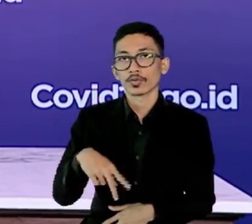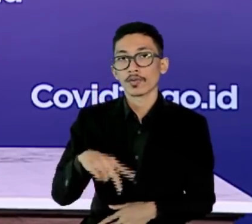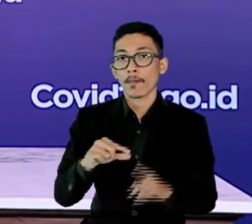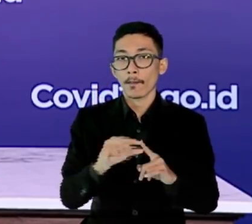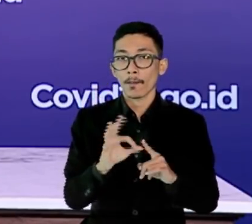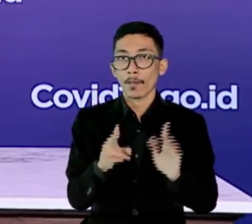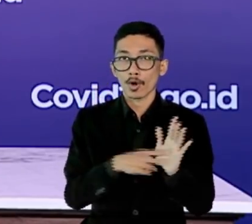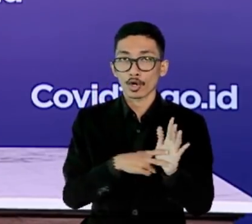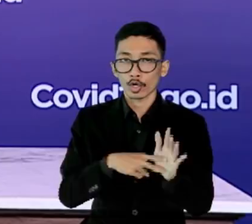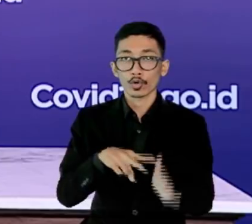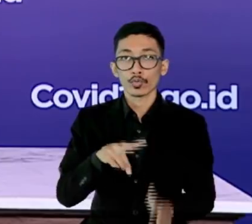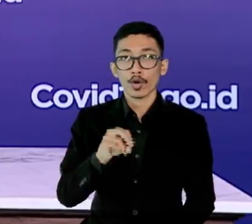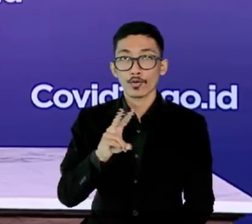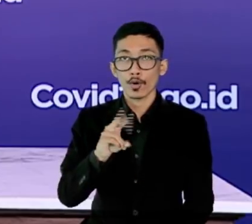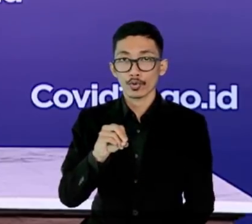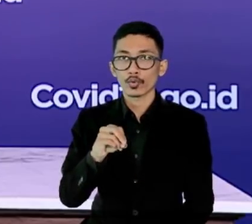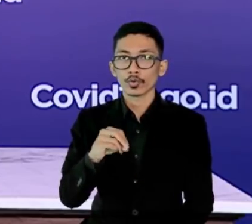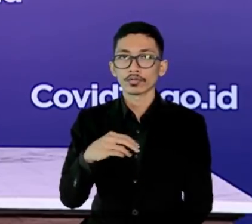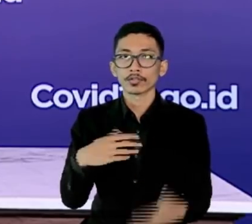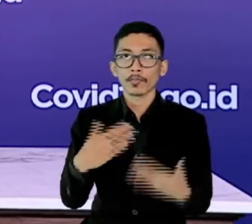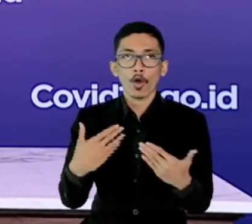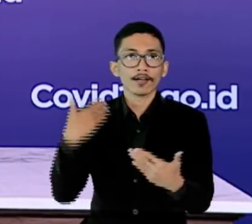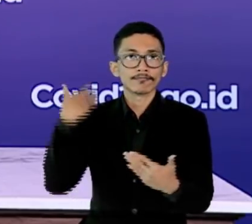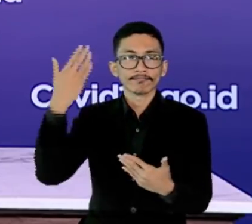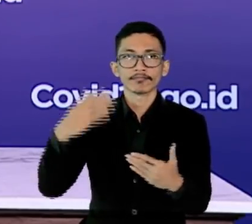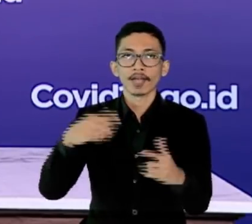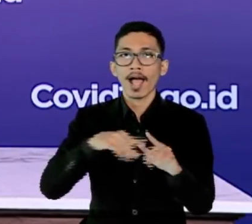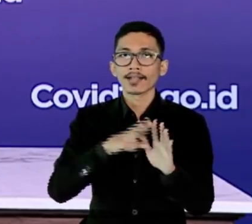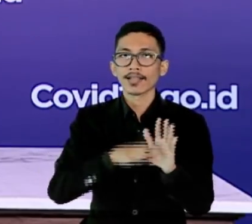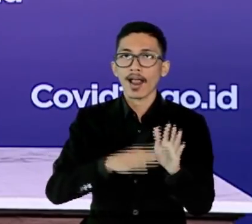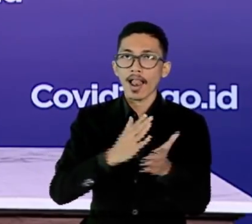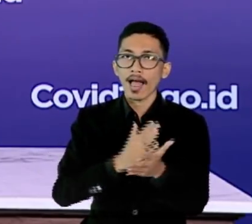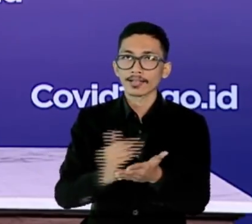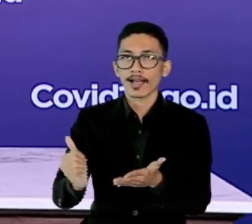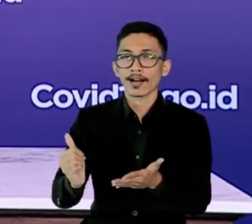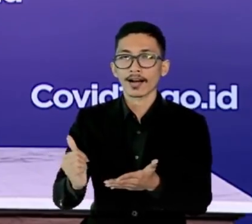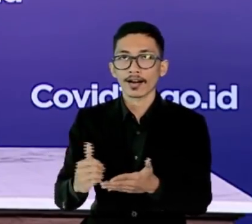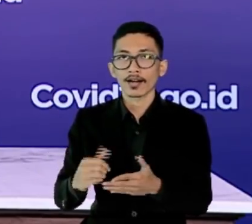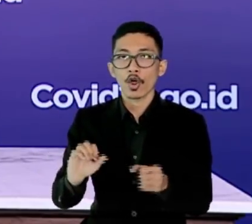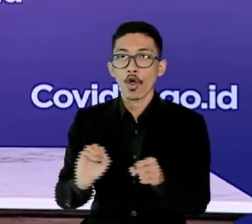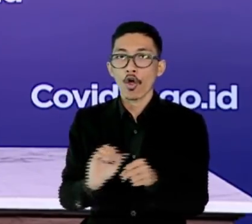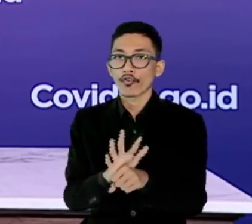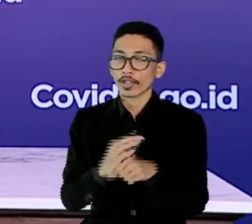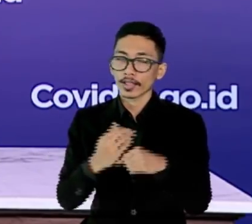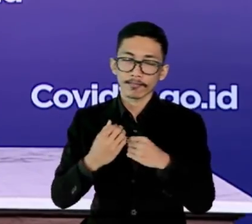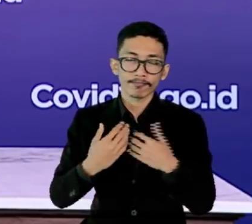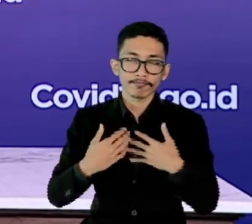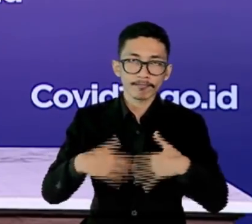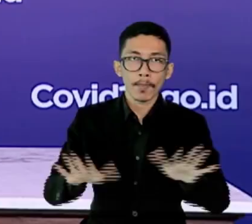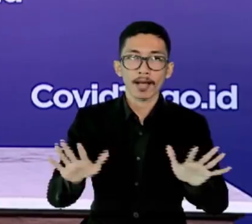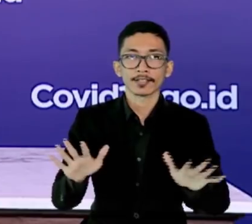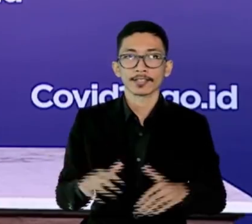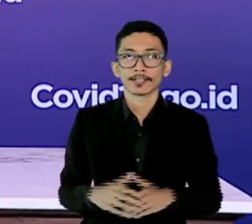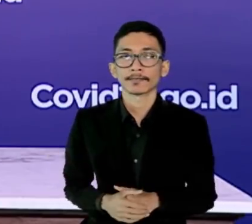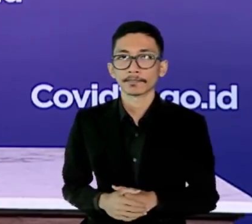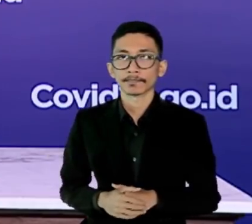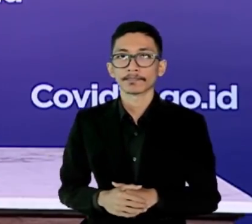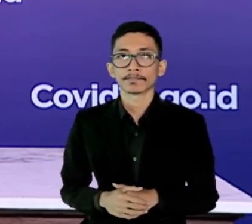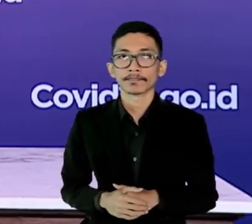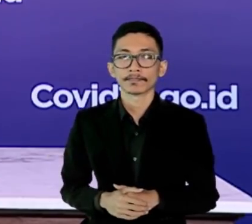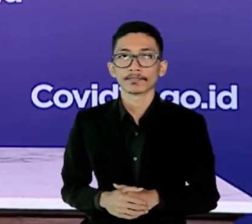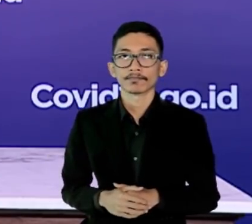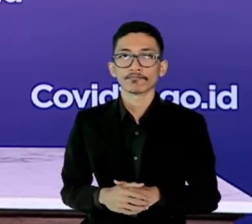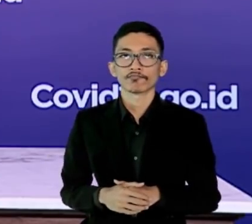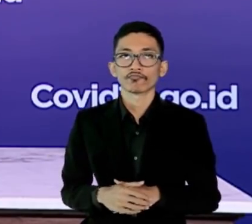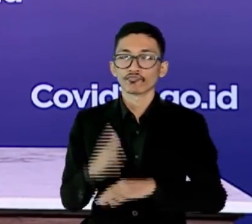ini dapat berjalan dengan lancar dan bebas COVID-19. Demikian konferensi pers pada hari ini. Saya